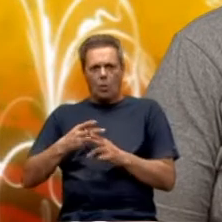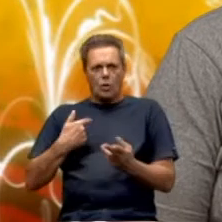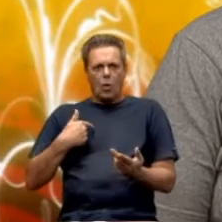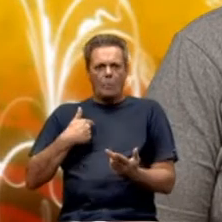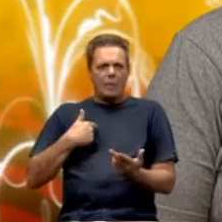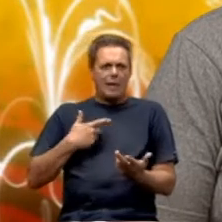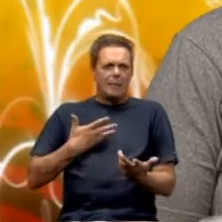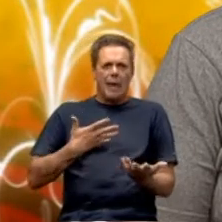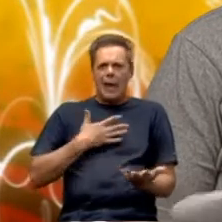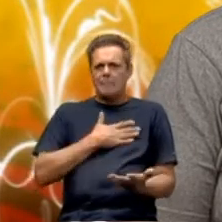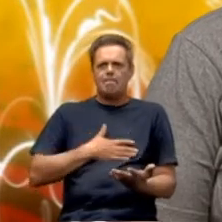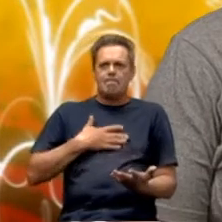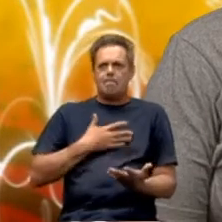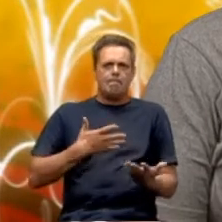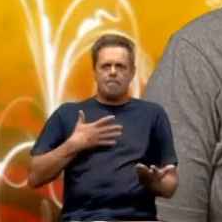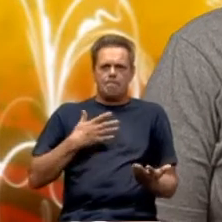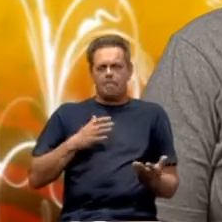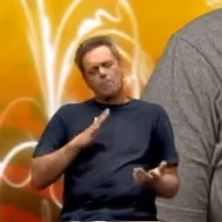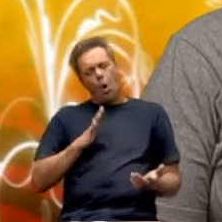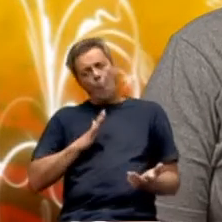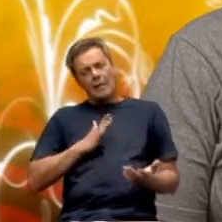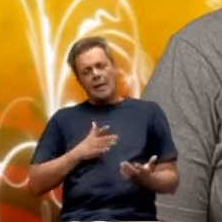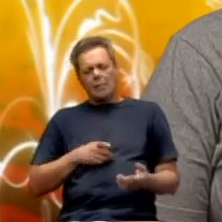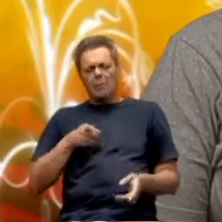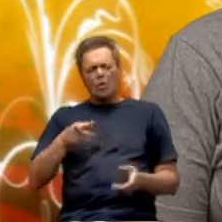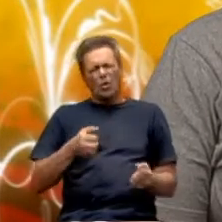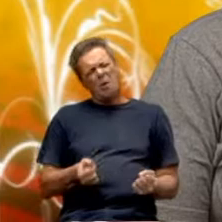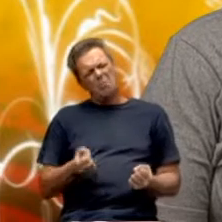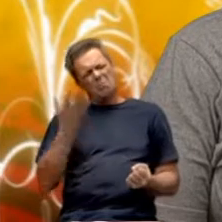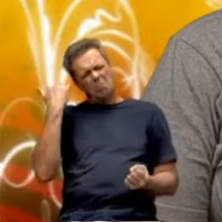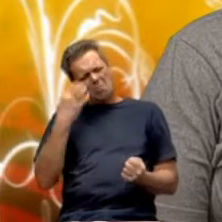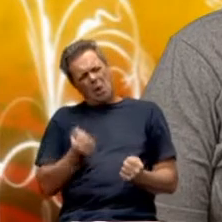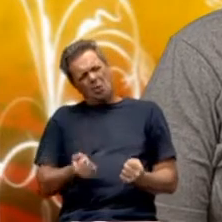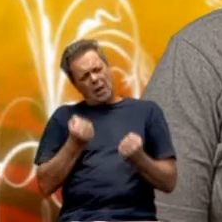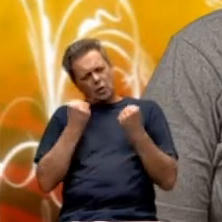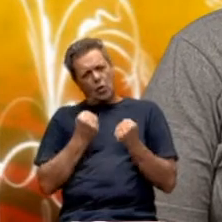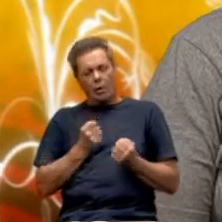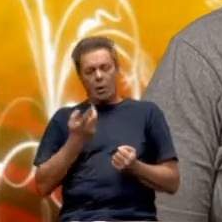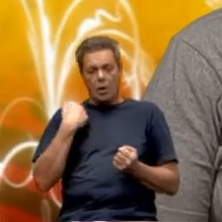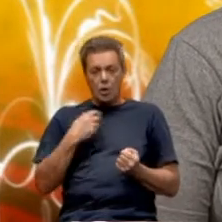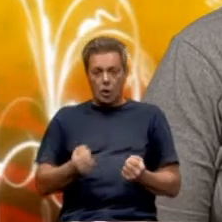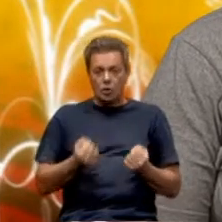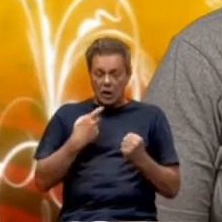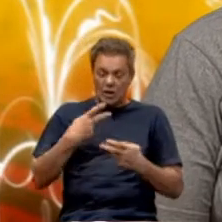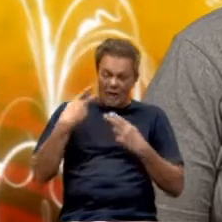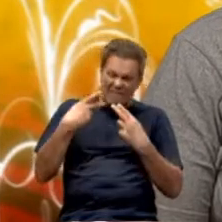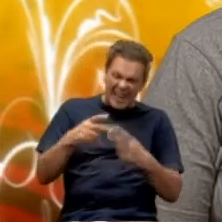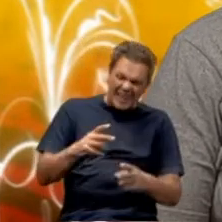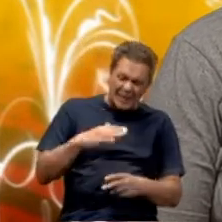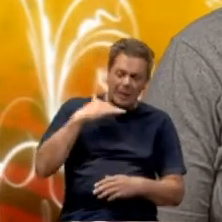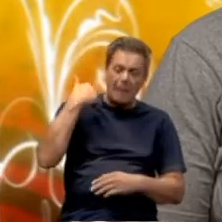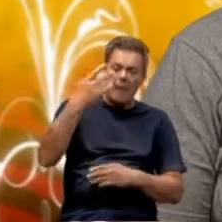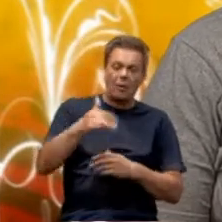mene bila tada možda i pogubna. Da. Tako da to je teško bilo i još teže se onda vratiti nakon godinu i